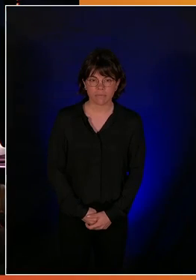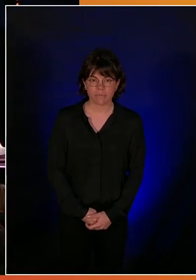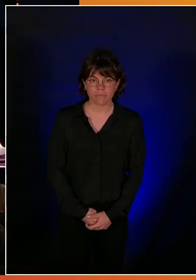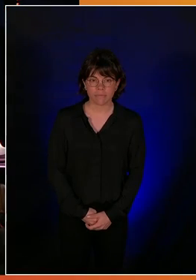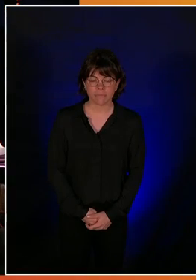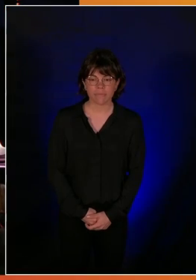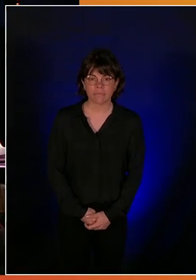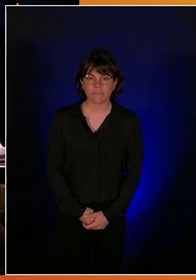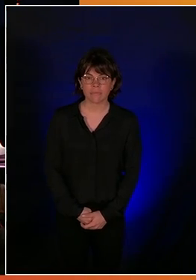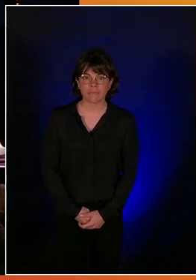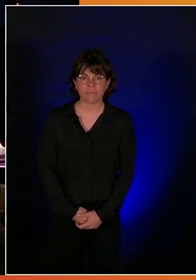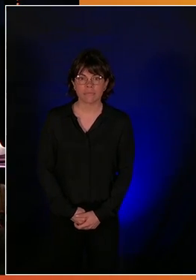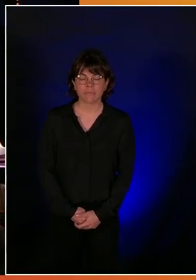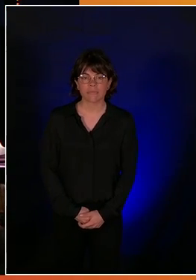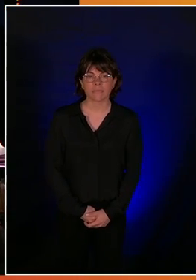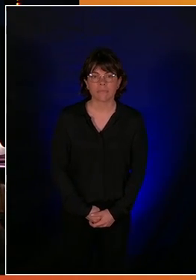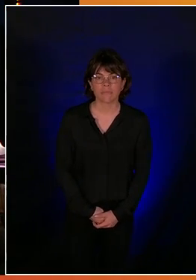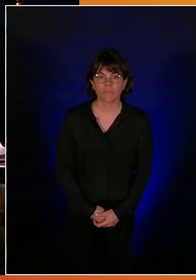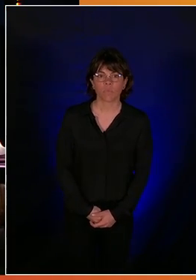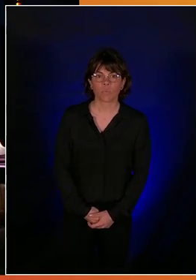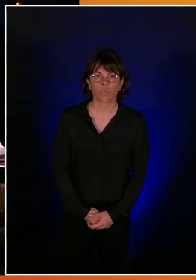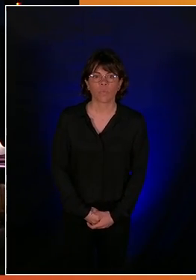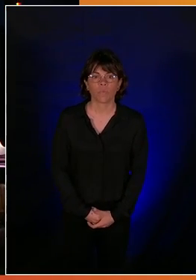ouvert mais jeve pas